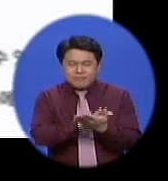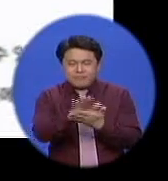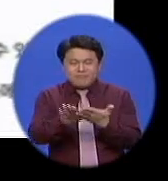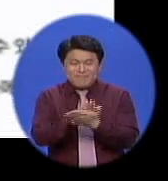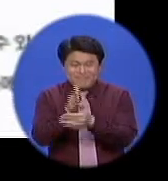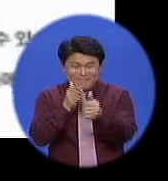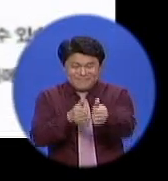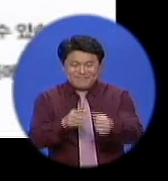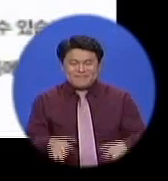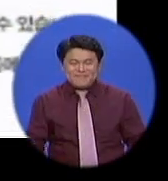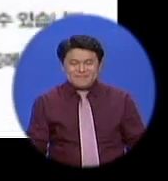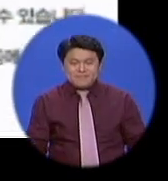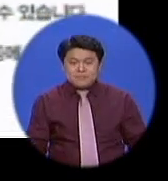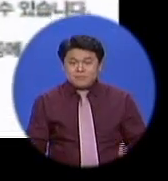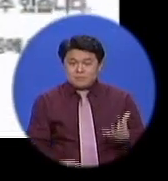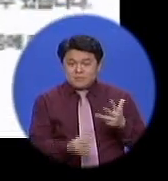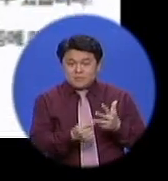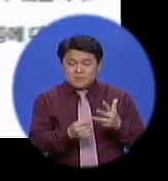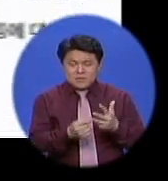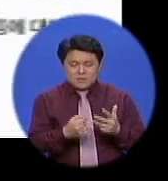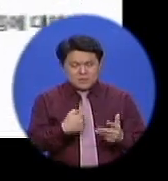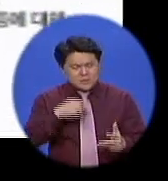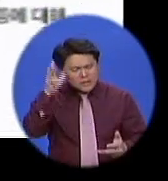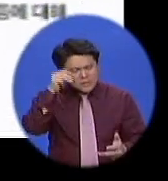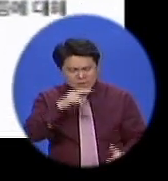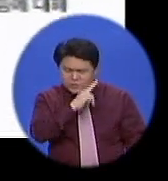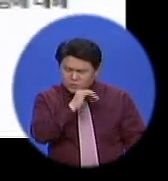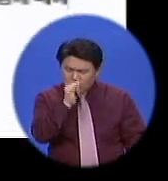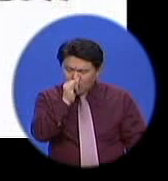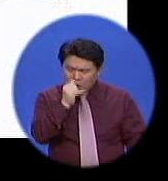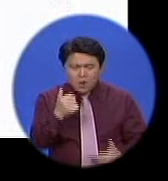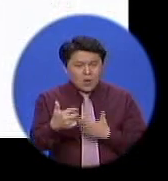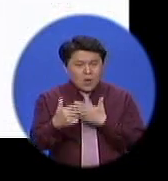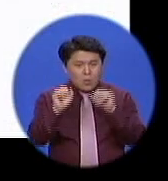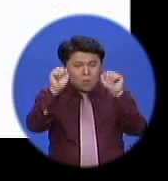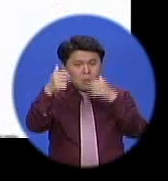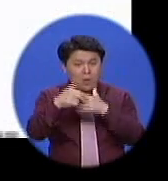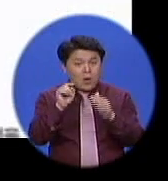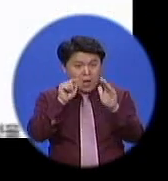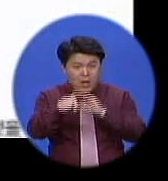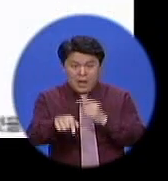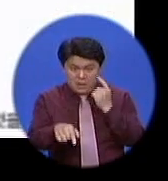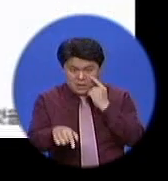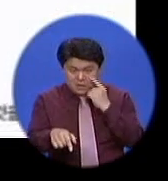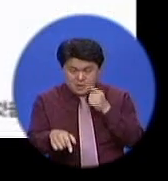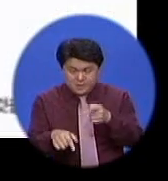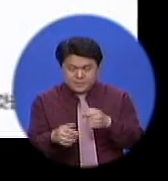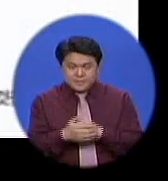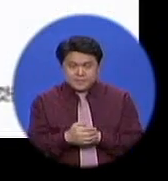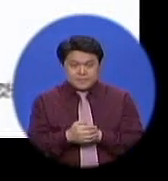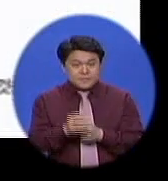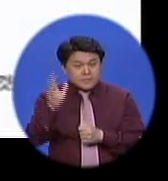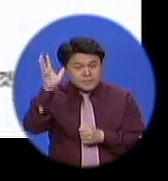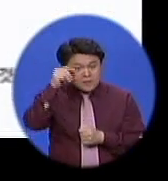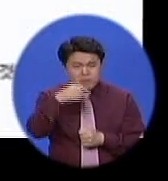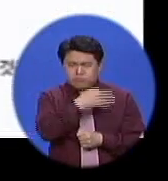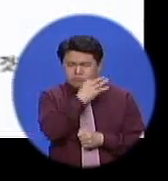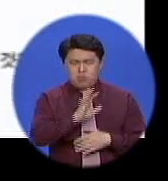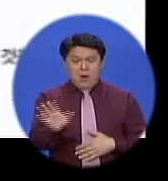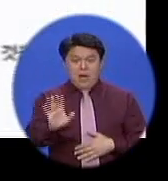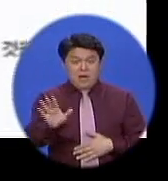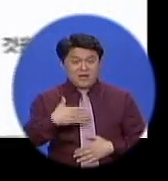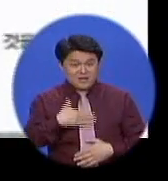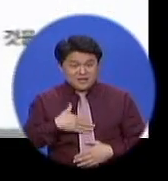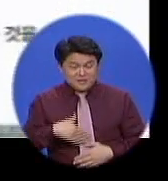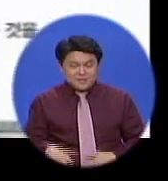어울리세요. 여덟 번째, 치매가 의심되면 보건소로 가세요. 치매는 부끄러운 병이